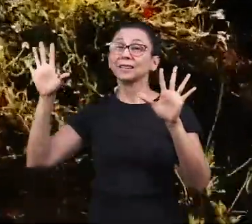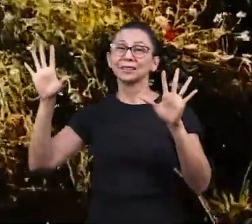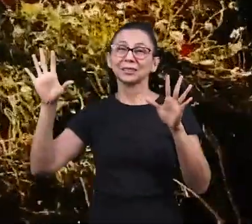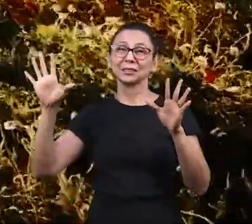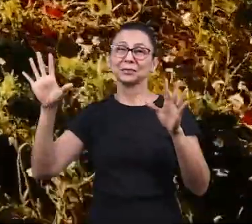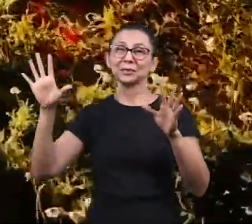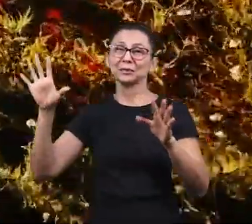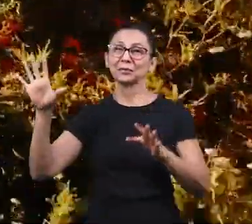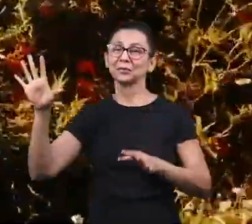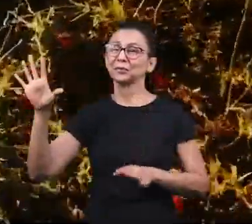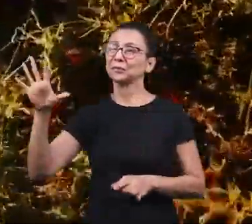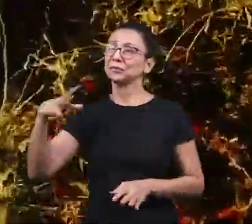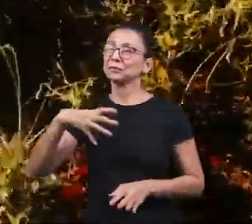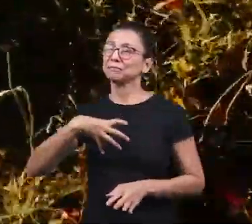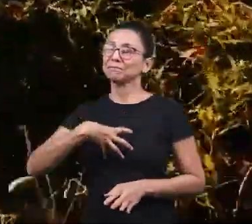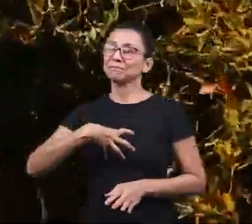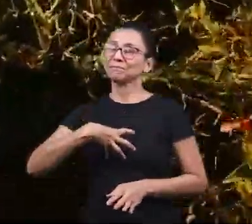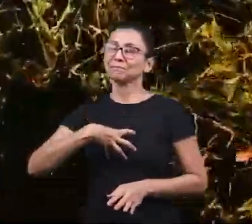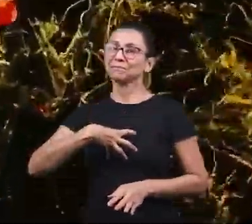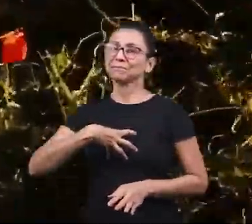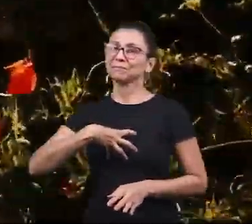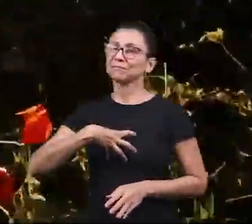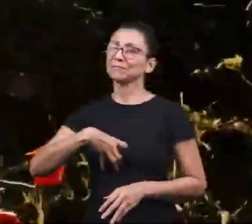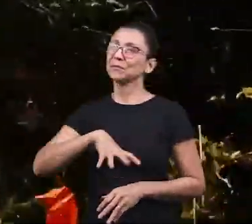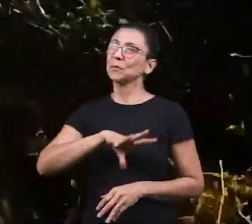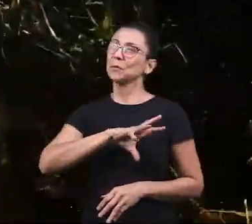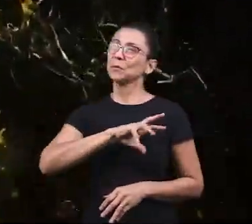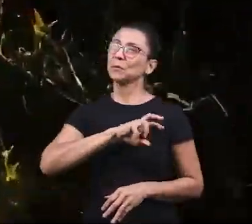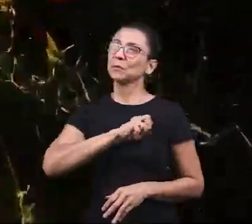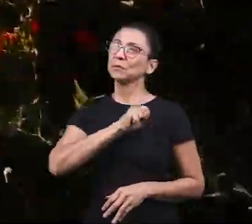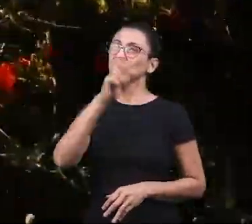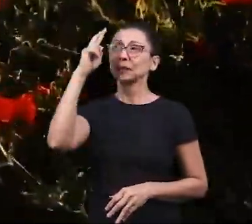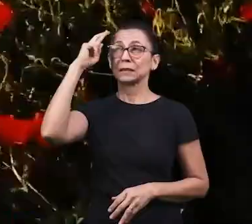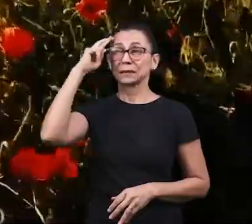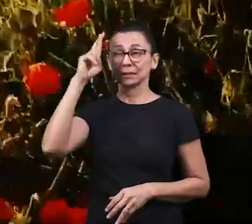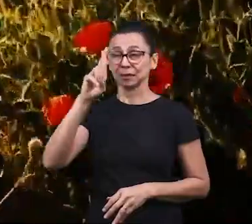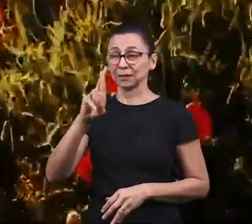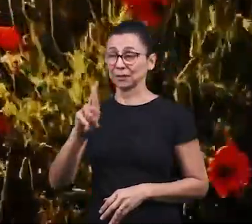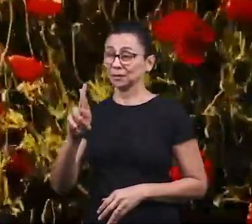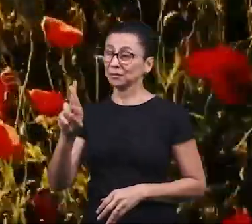Deixa-me sentir o teu amor,